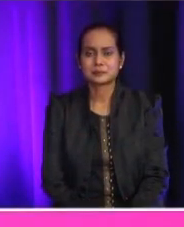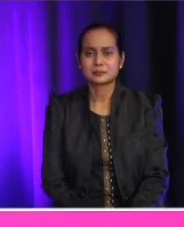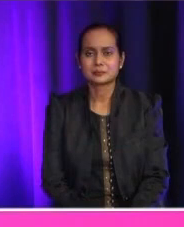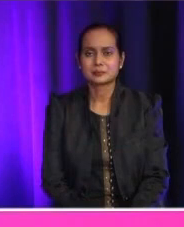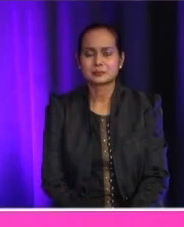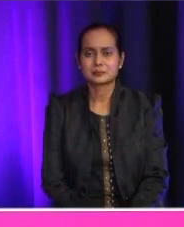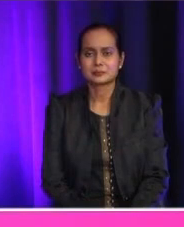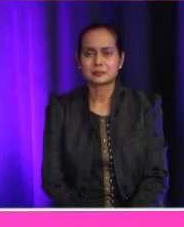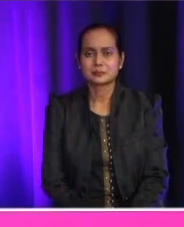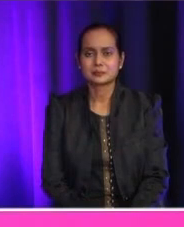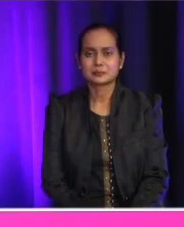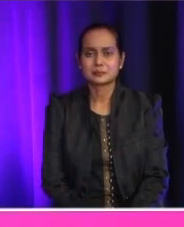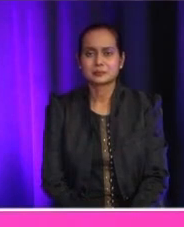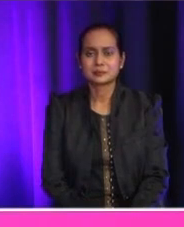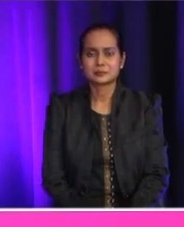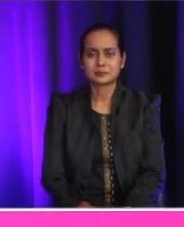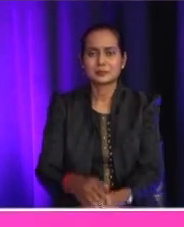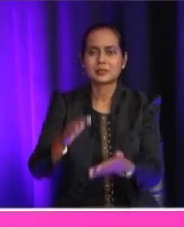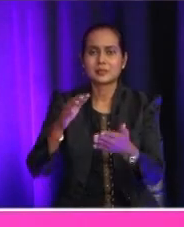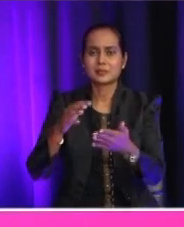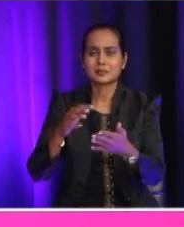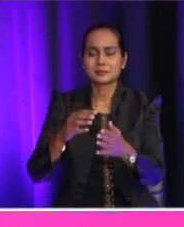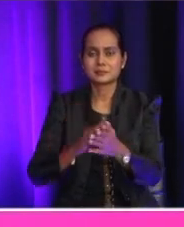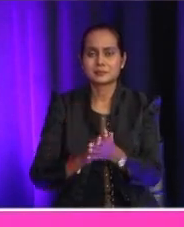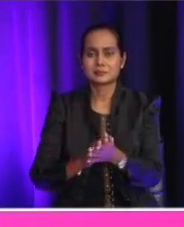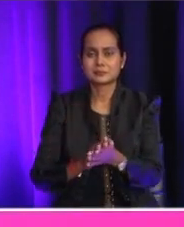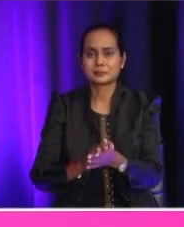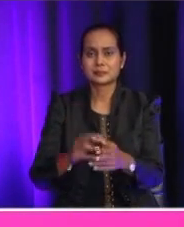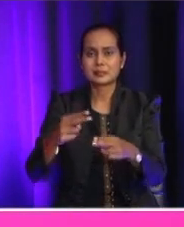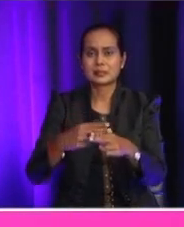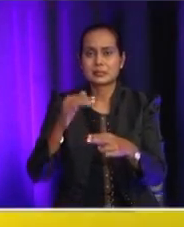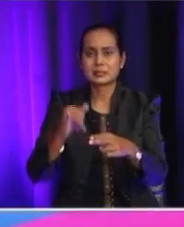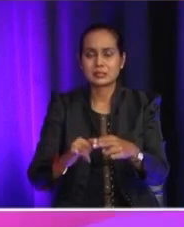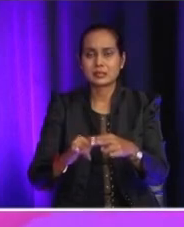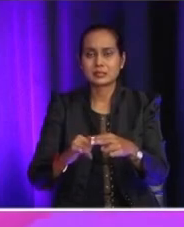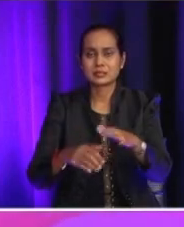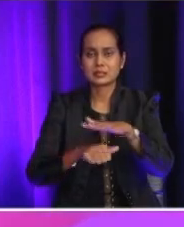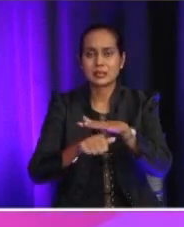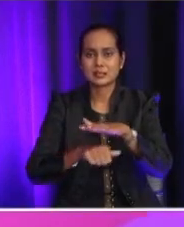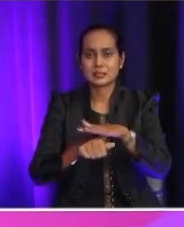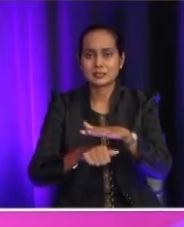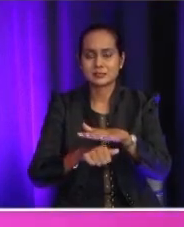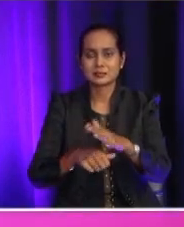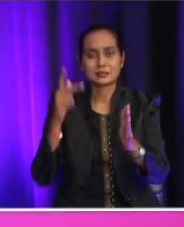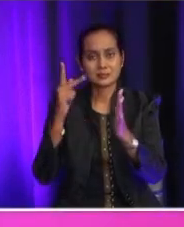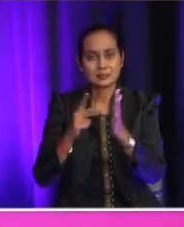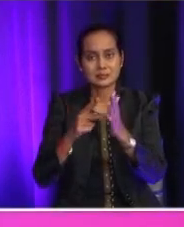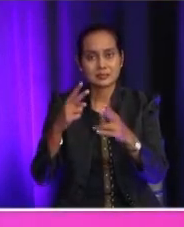Pada sekolah, pentinglah pendekatan yang asas. Betul kan cikgu? Lagipun waktu ini murid masih dalam peringkat mengenal